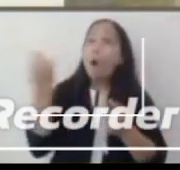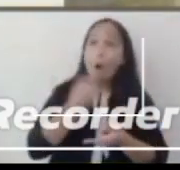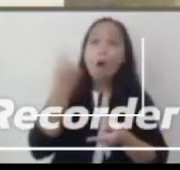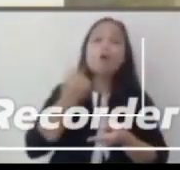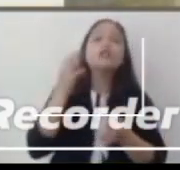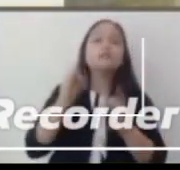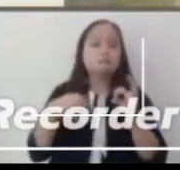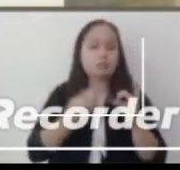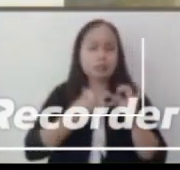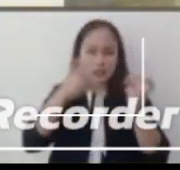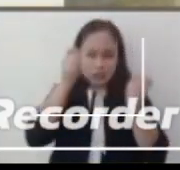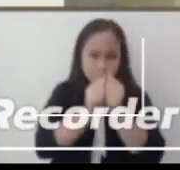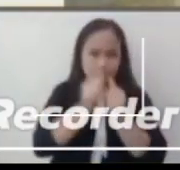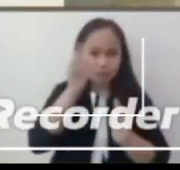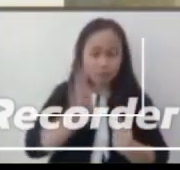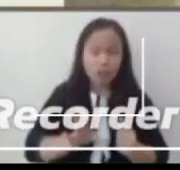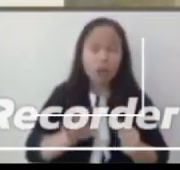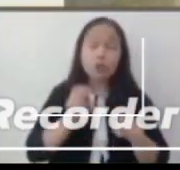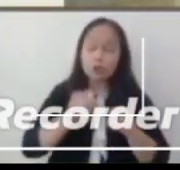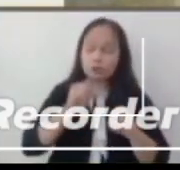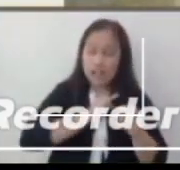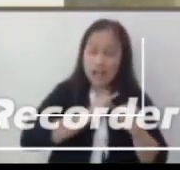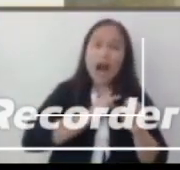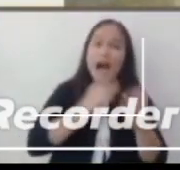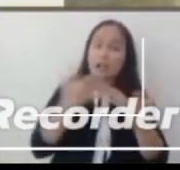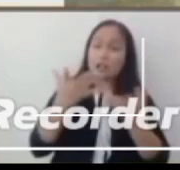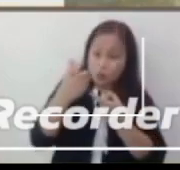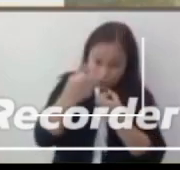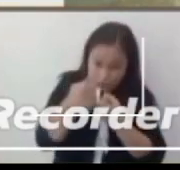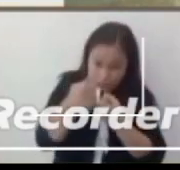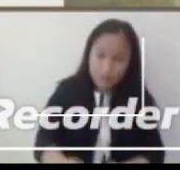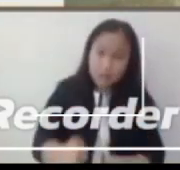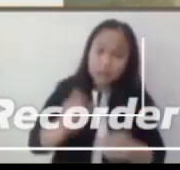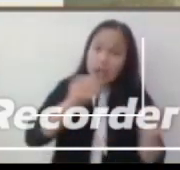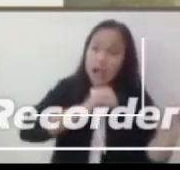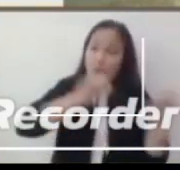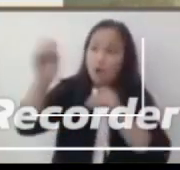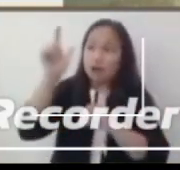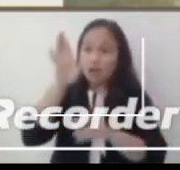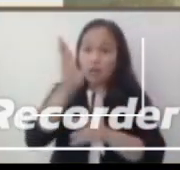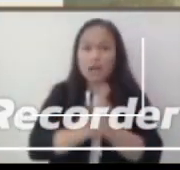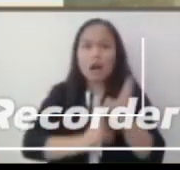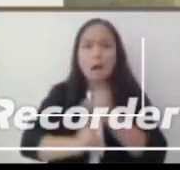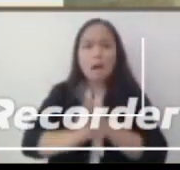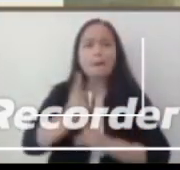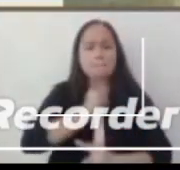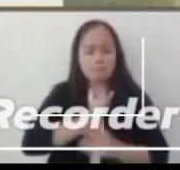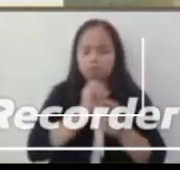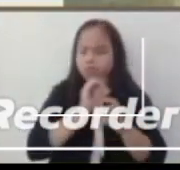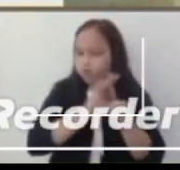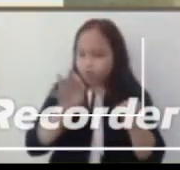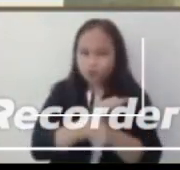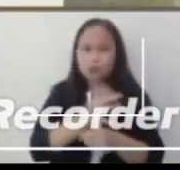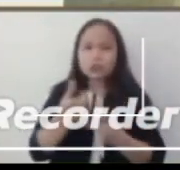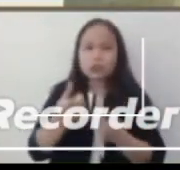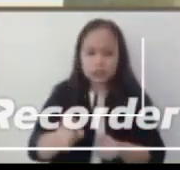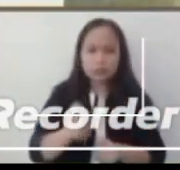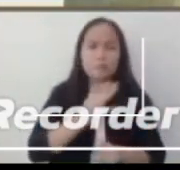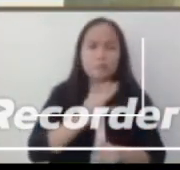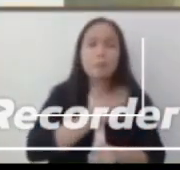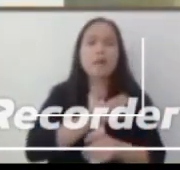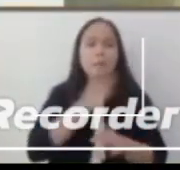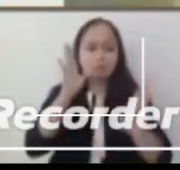kalam. Kaya sa inyong kamay ko, sa kamay mo, ipinagdikakatiwala ko ang problema ng ito.